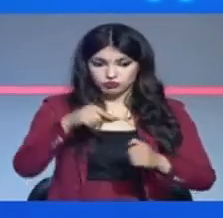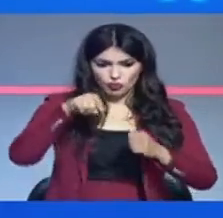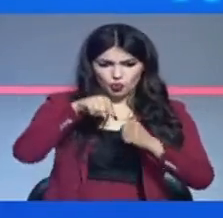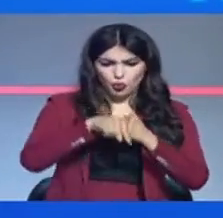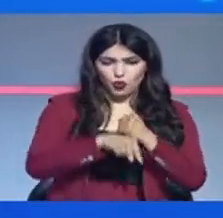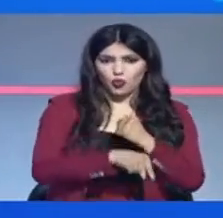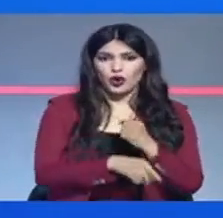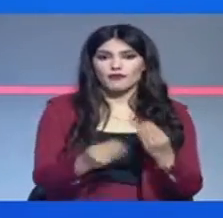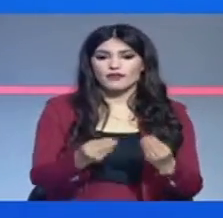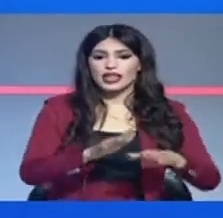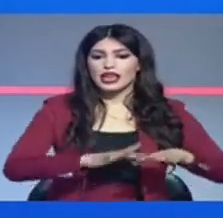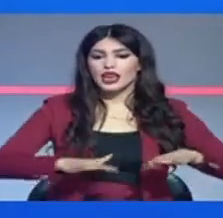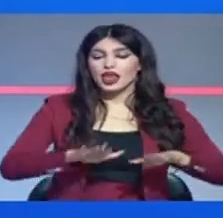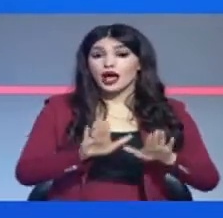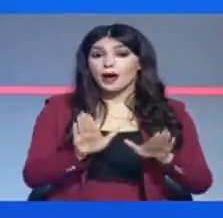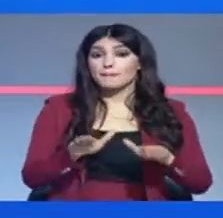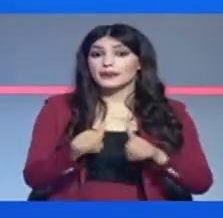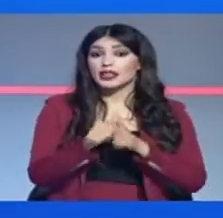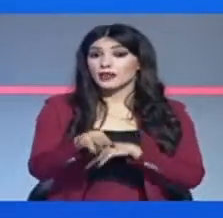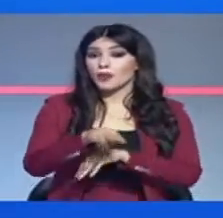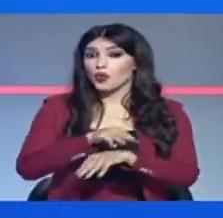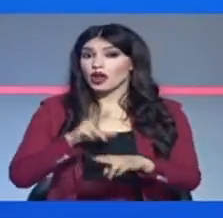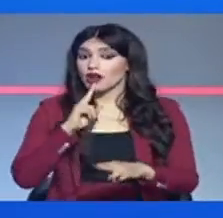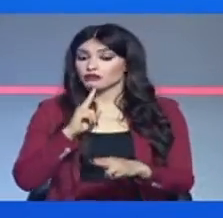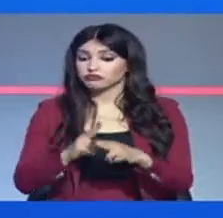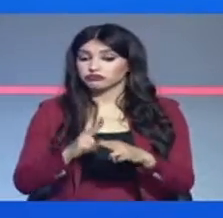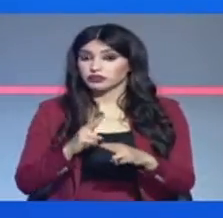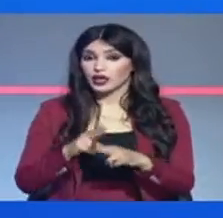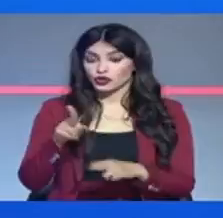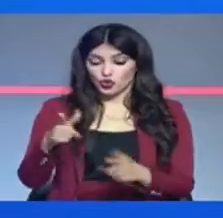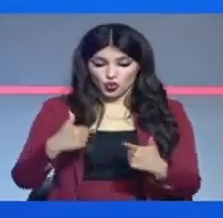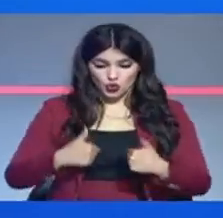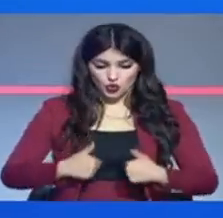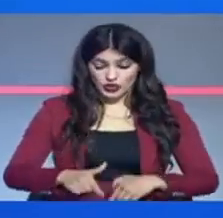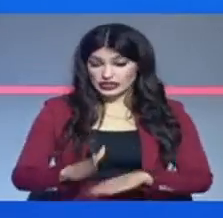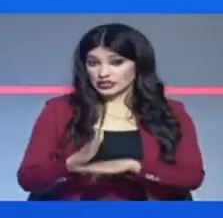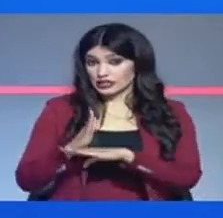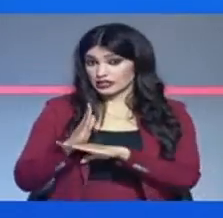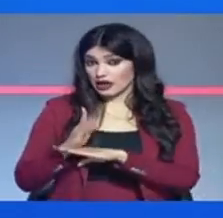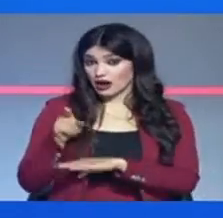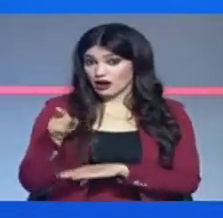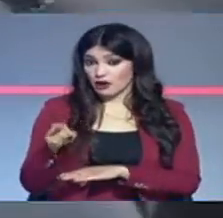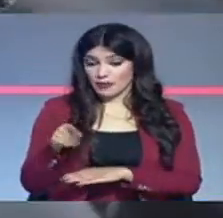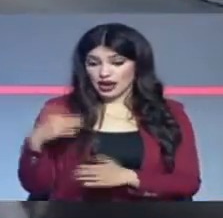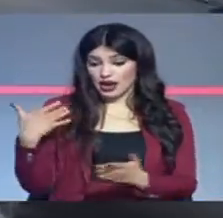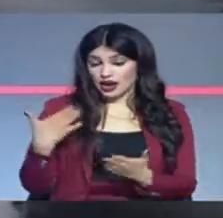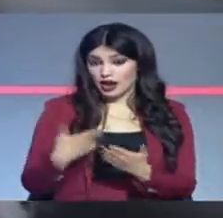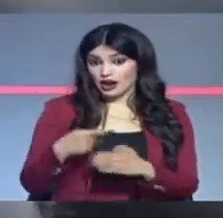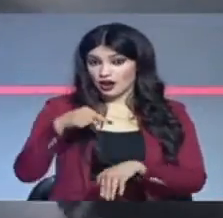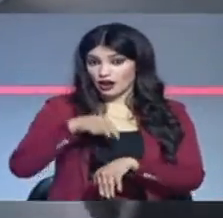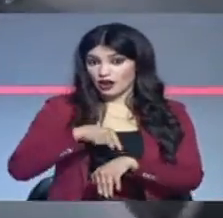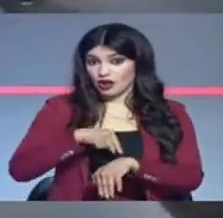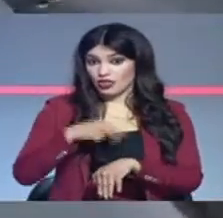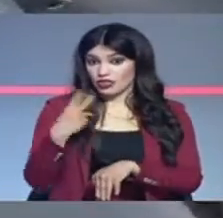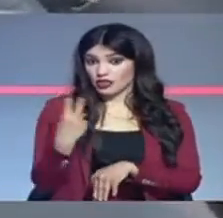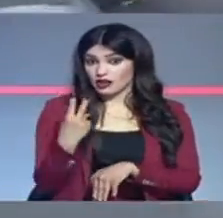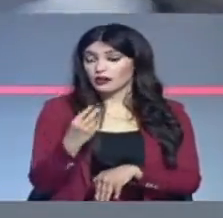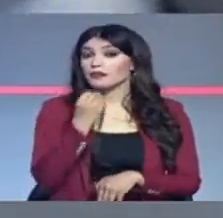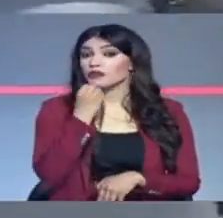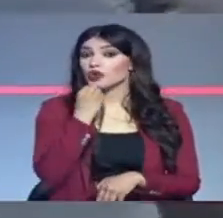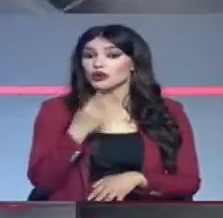فرقنا من ولايه السابقه صباح اليوم قالت وزاره الدفاع الوطنيه انه تم الى حدود الساعه ثانيه بعد ظهر اليوم